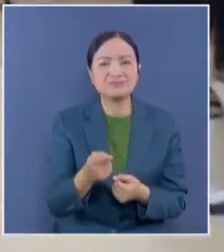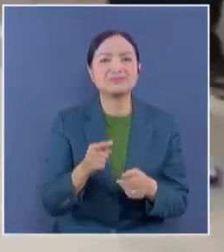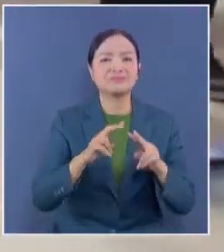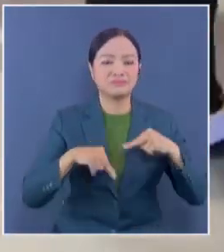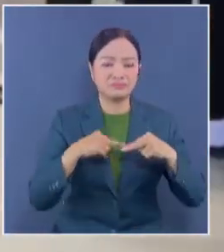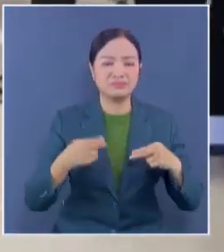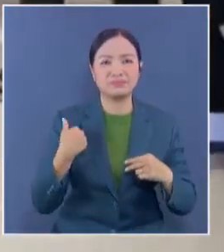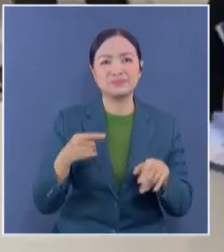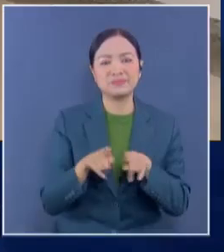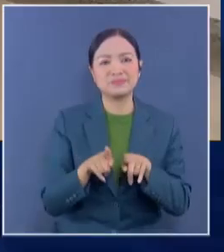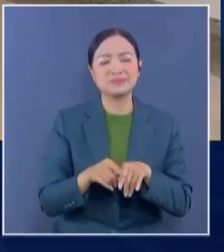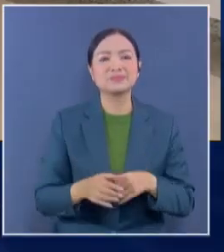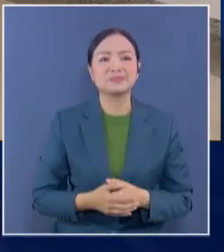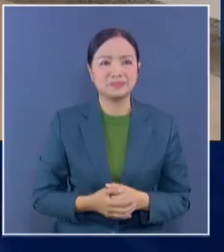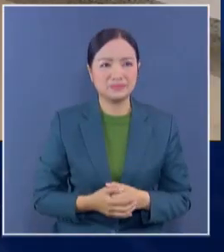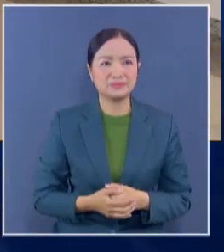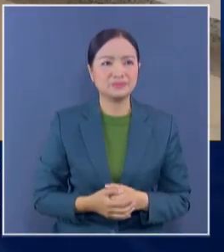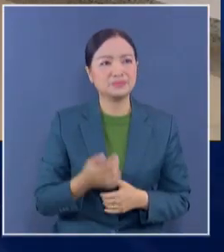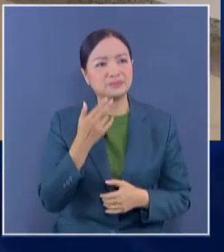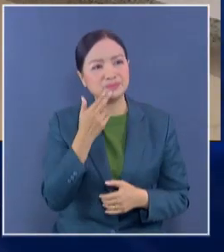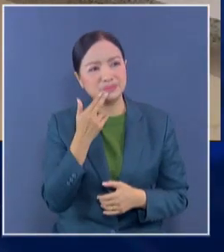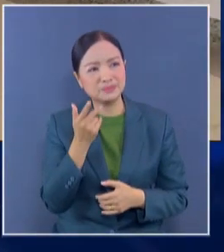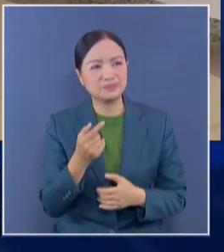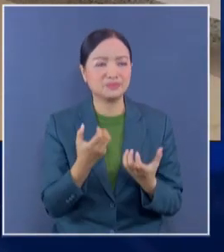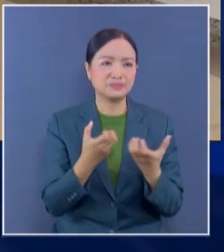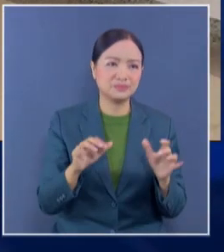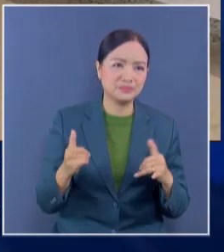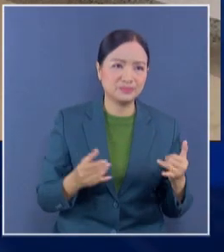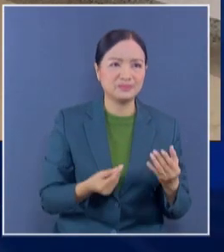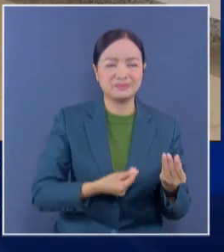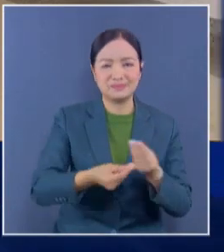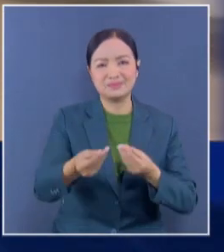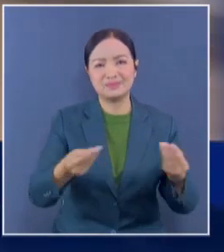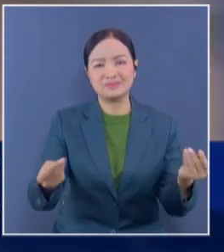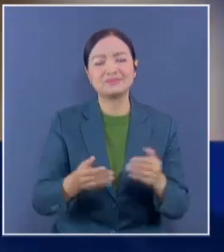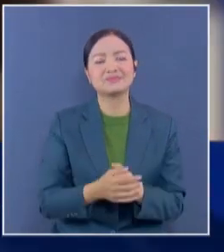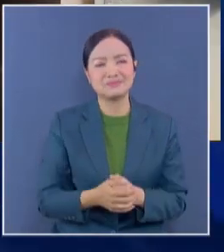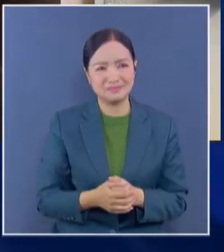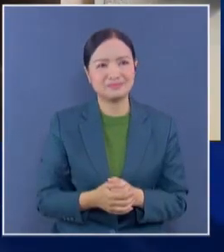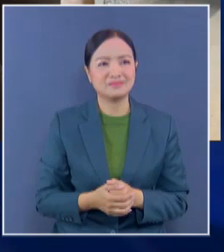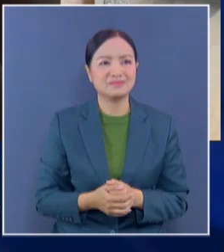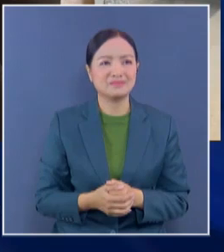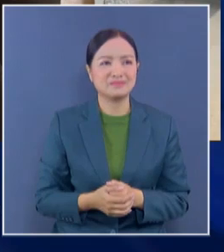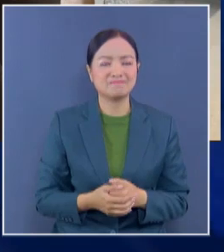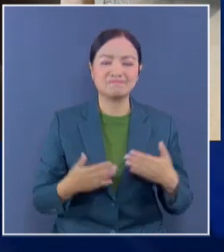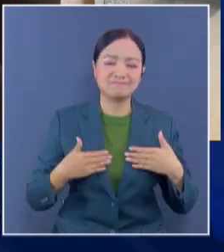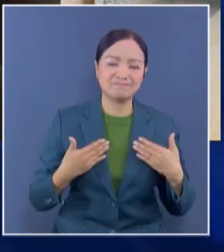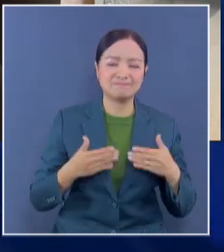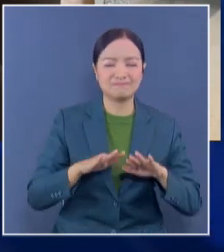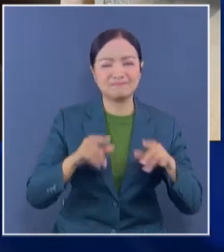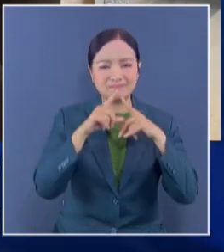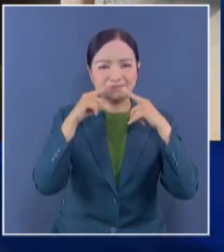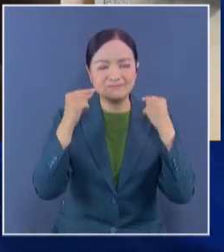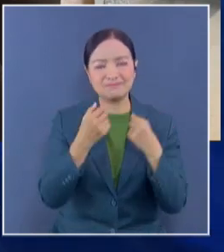ยนี่แหละครับอาสากู้ภัยก็เอาทั้งขนมเอาทั้งของเล่นเอามาแจกสร้างความตื่นเต้นสร้างความดีใจสร้างร